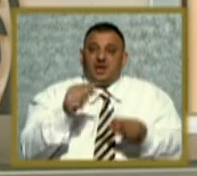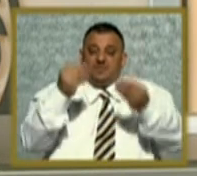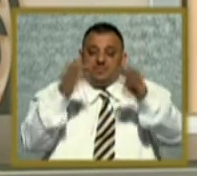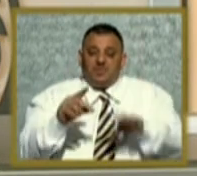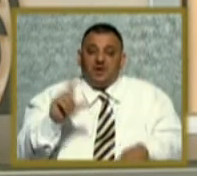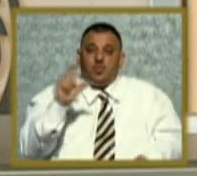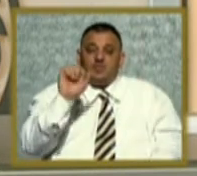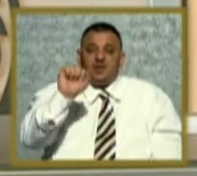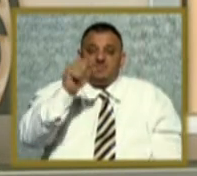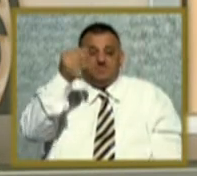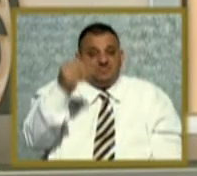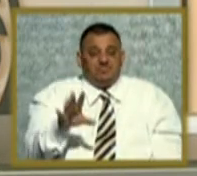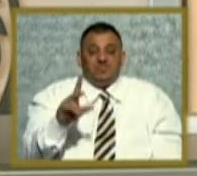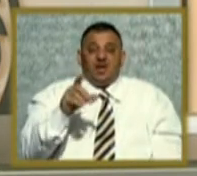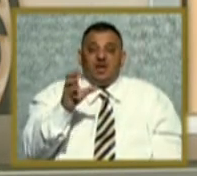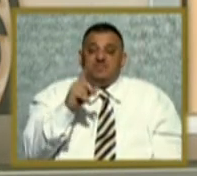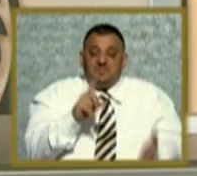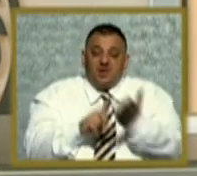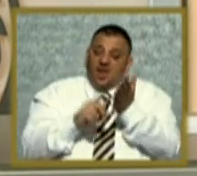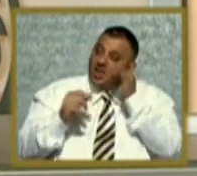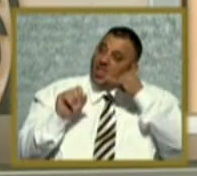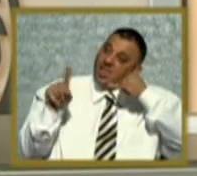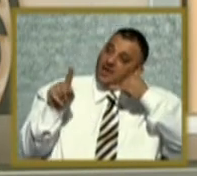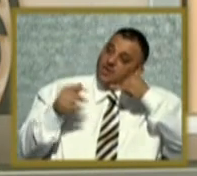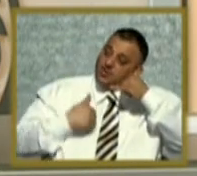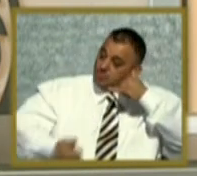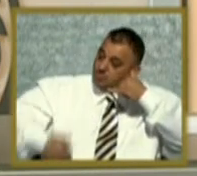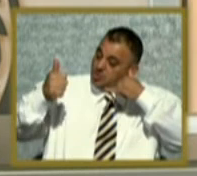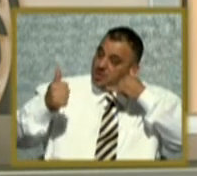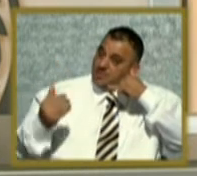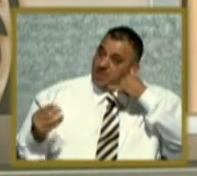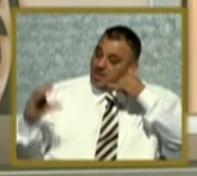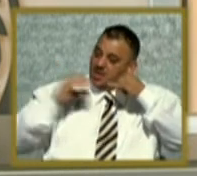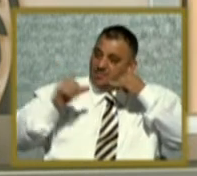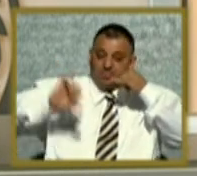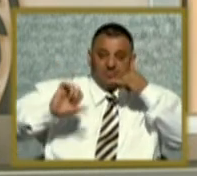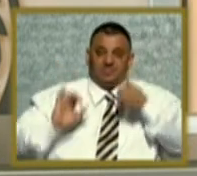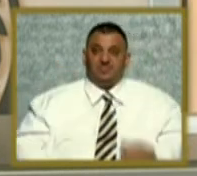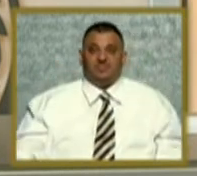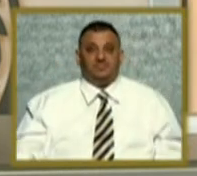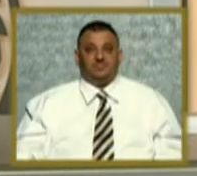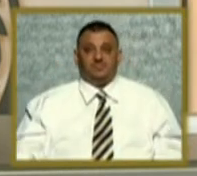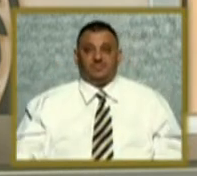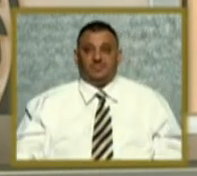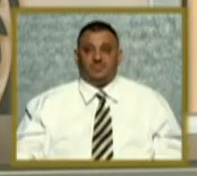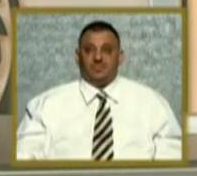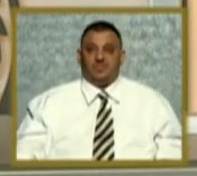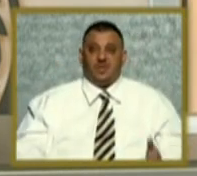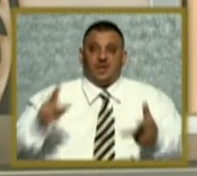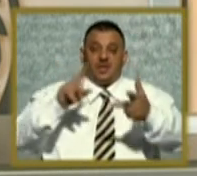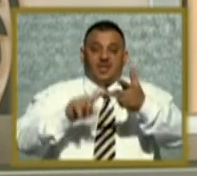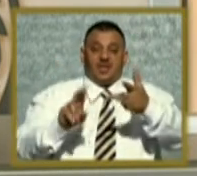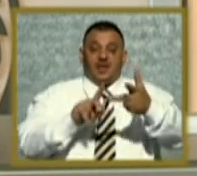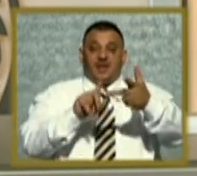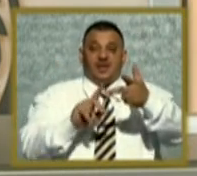ب يعني ليست من الأمور التي يكسب من ورائها الإنسان الأجر والثواب. أبو أيمن يسأل في